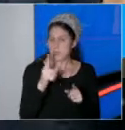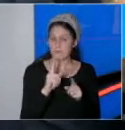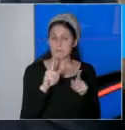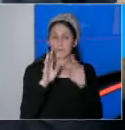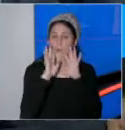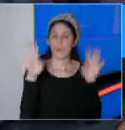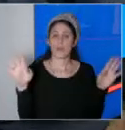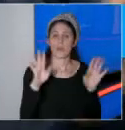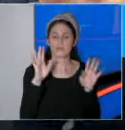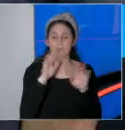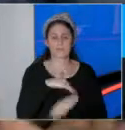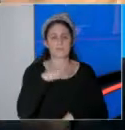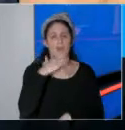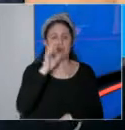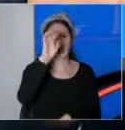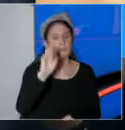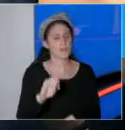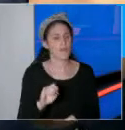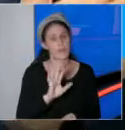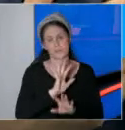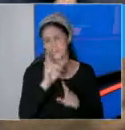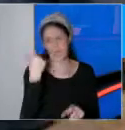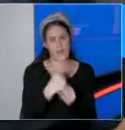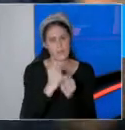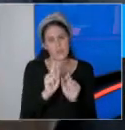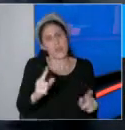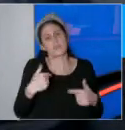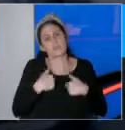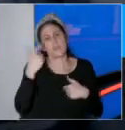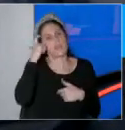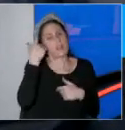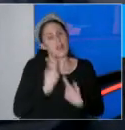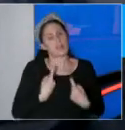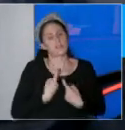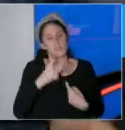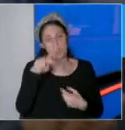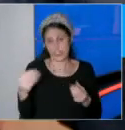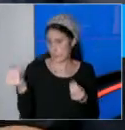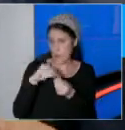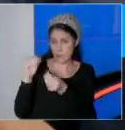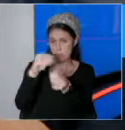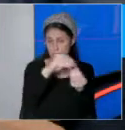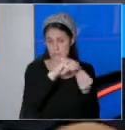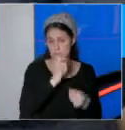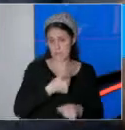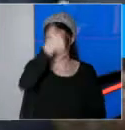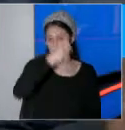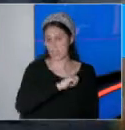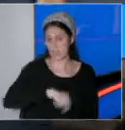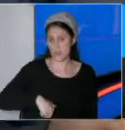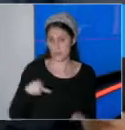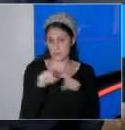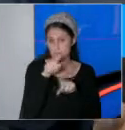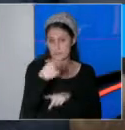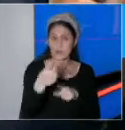עם הרמזור שלכם, זה לא פועל, אני אדאג לעצמי. יש עוד ראשי רשויות כמוך, ראשי עיריות כמוך, שאתה יודע, כל